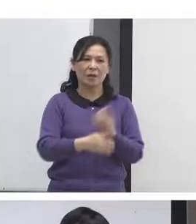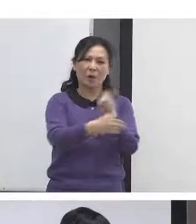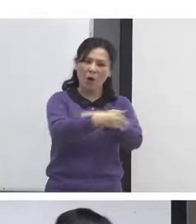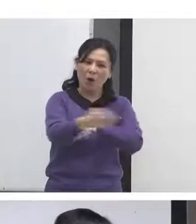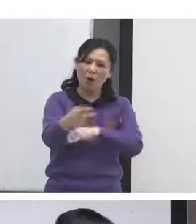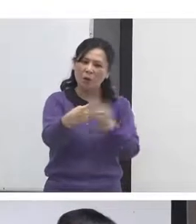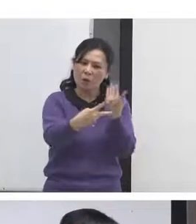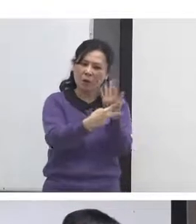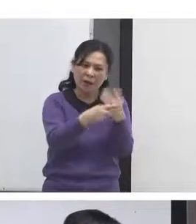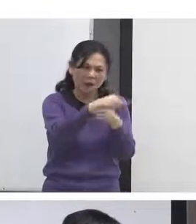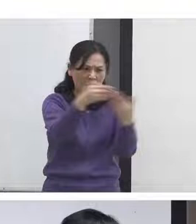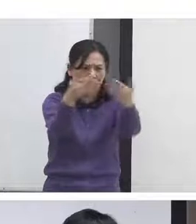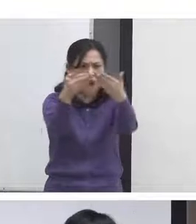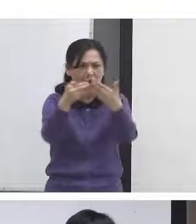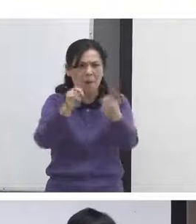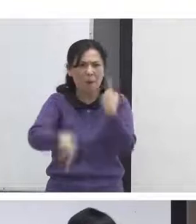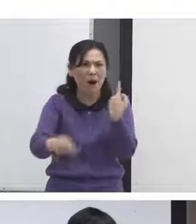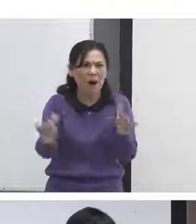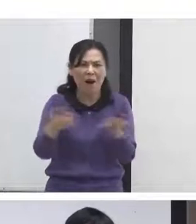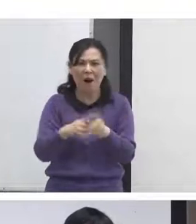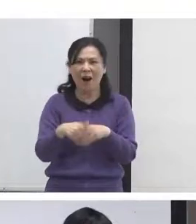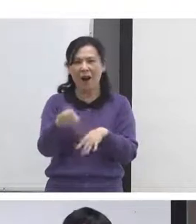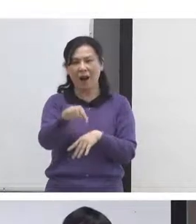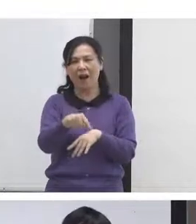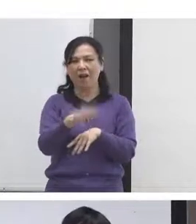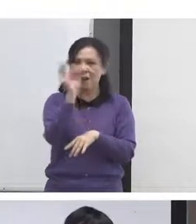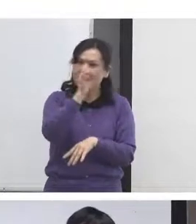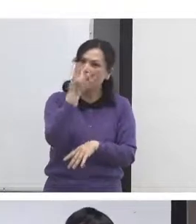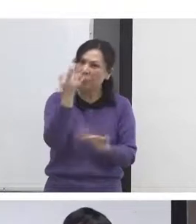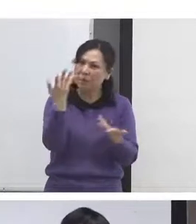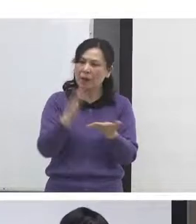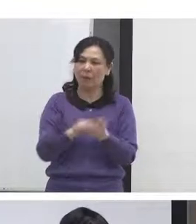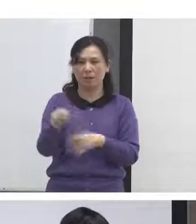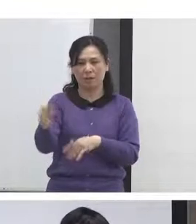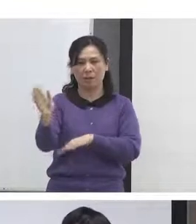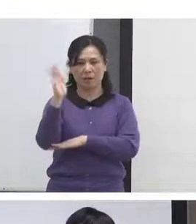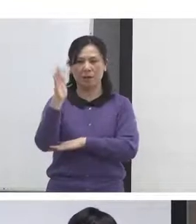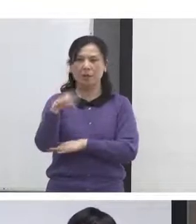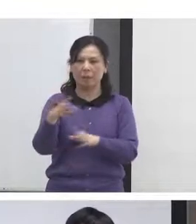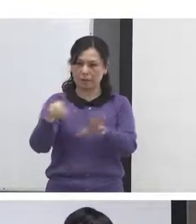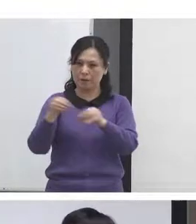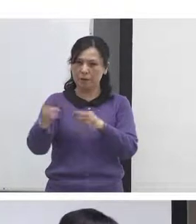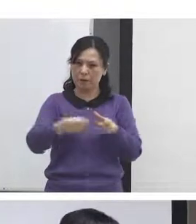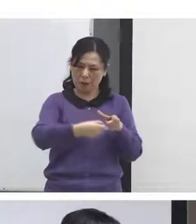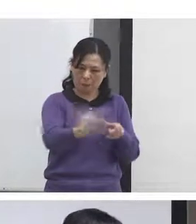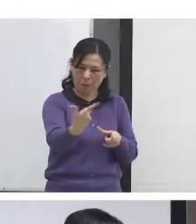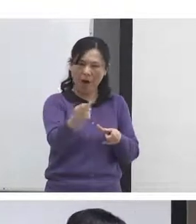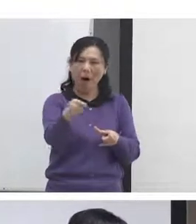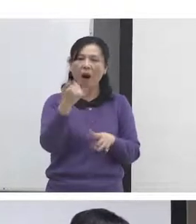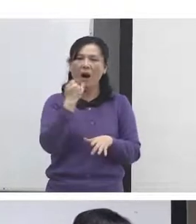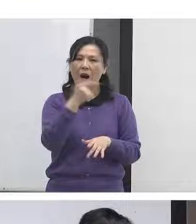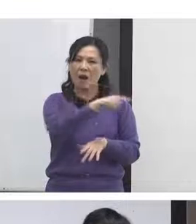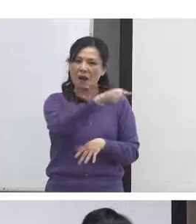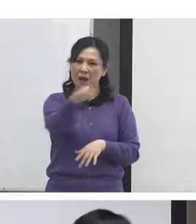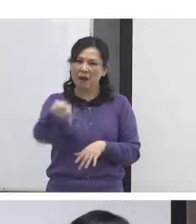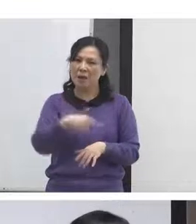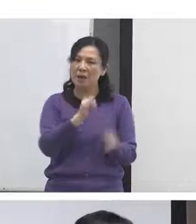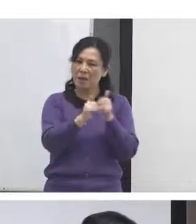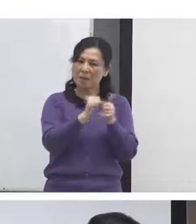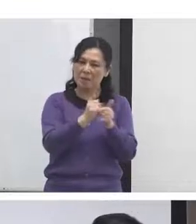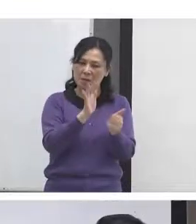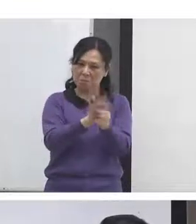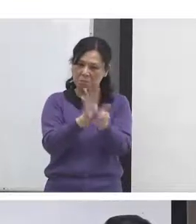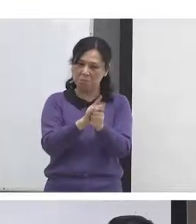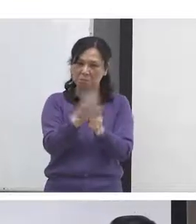想做的事情没办法连接起来。那这些东西其实政府都应该把它 open 出来，让大家更容易的串接。那这样我觉得才能够提出更好的资料出